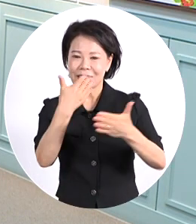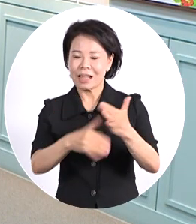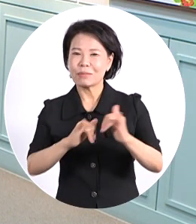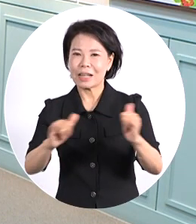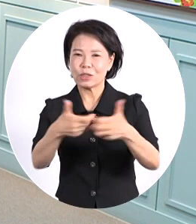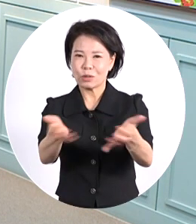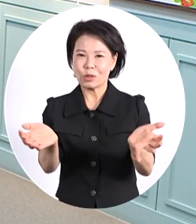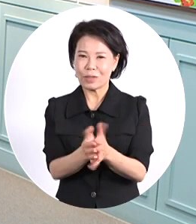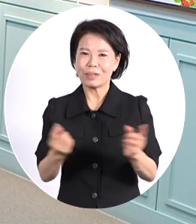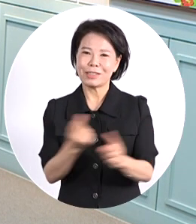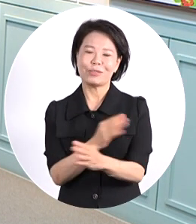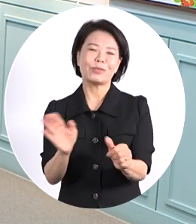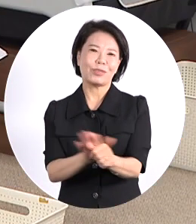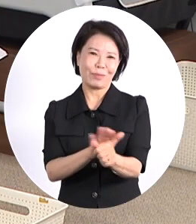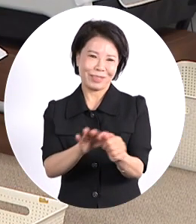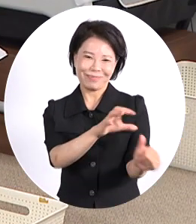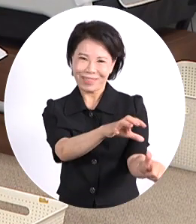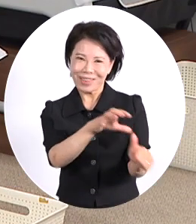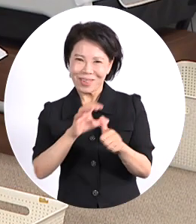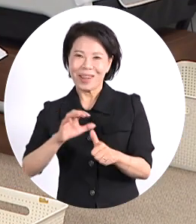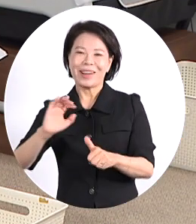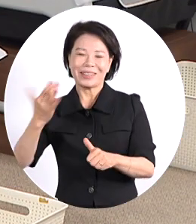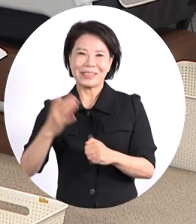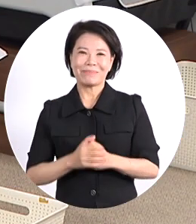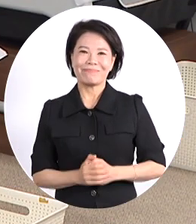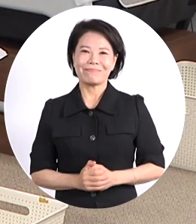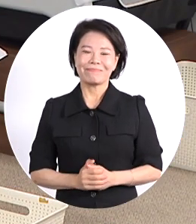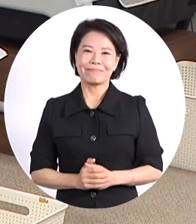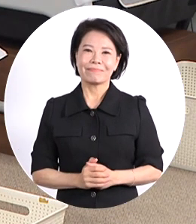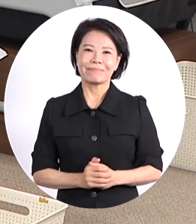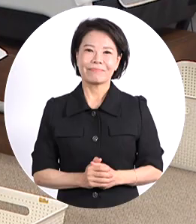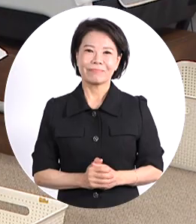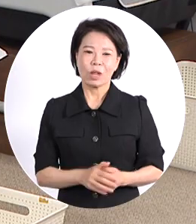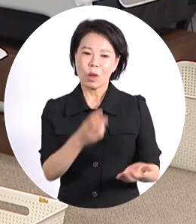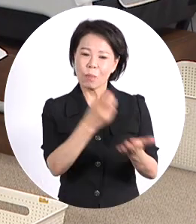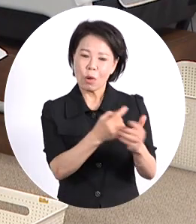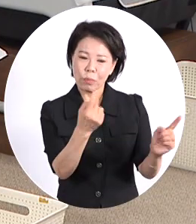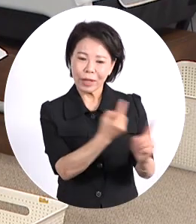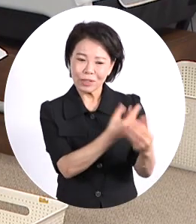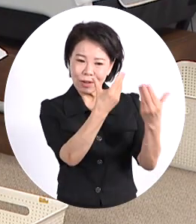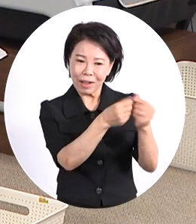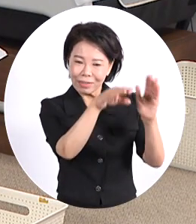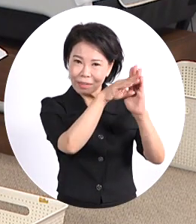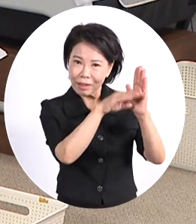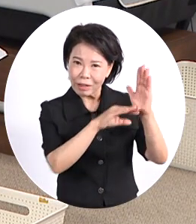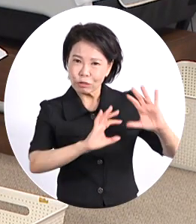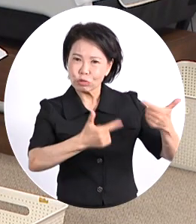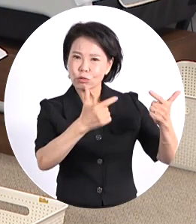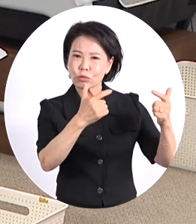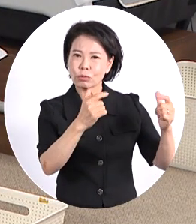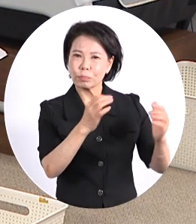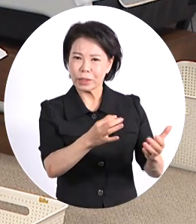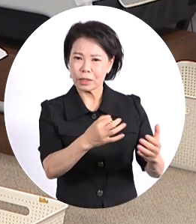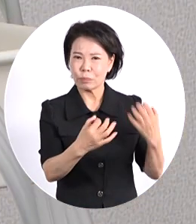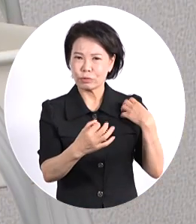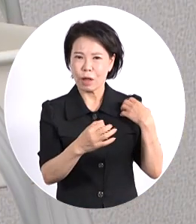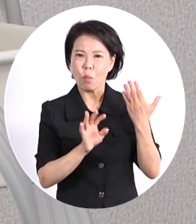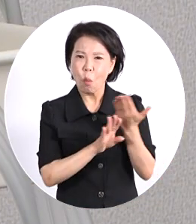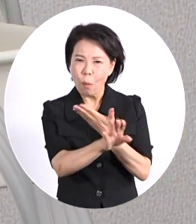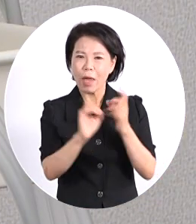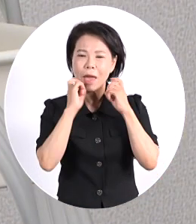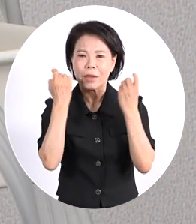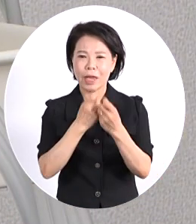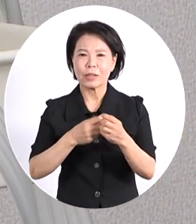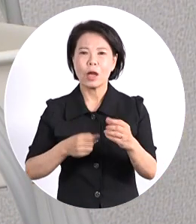유족을 위한 치유 서비스가 한층 강화될 예정입니다. 법률 개정안에는 국비 부담 외에도